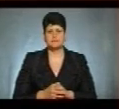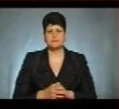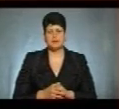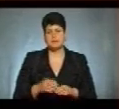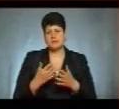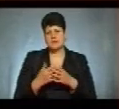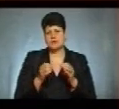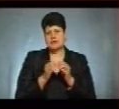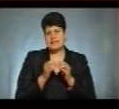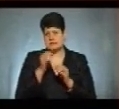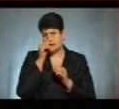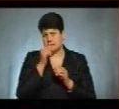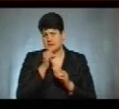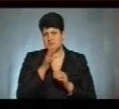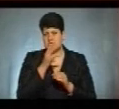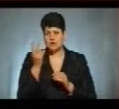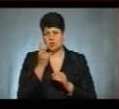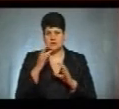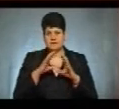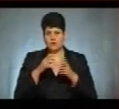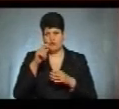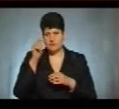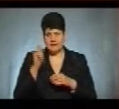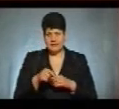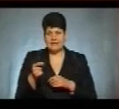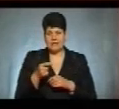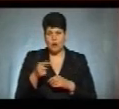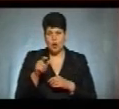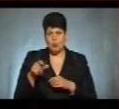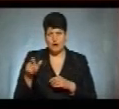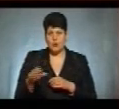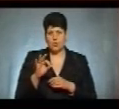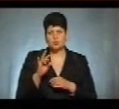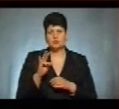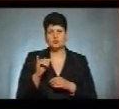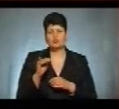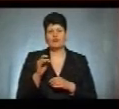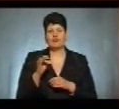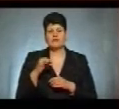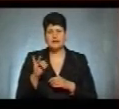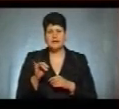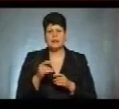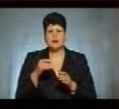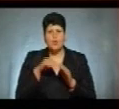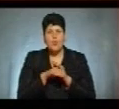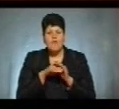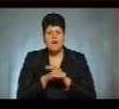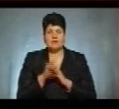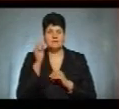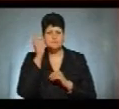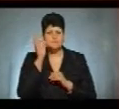Майже 10 місяців під час Другої світової війни тернополяни Онуфрій та Ганна Саїки переховували від